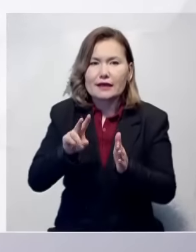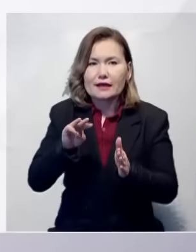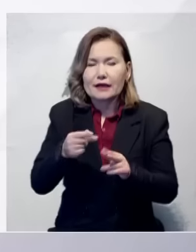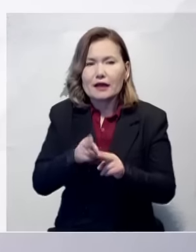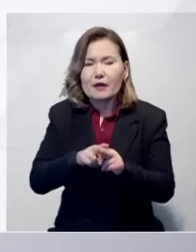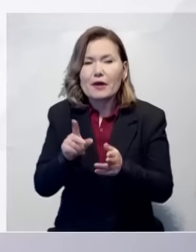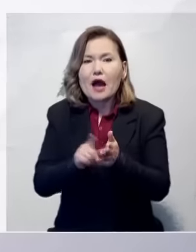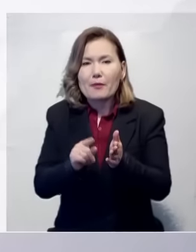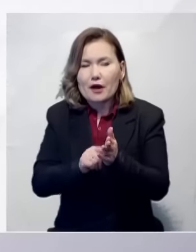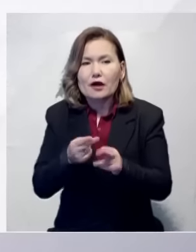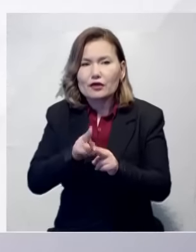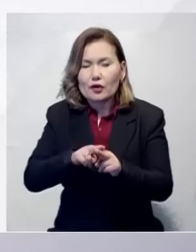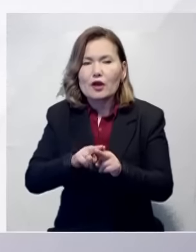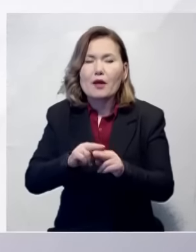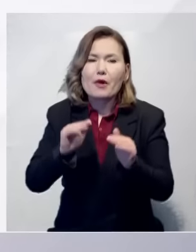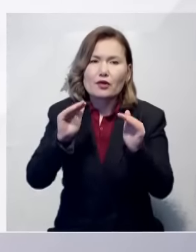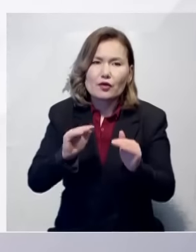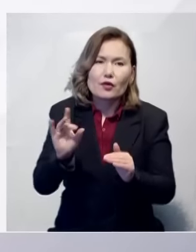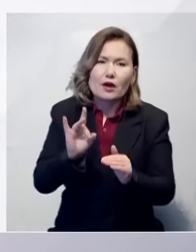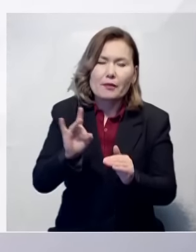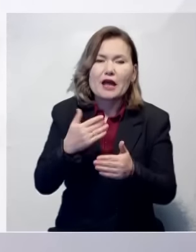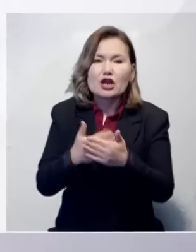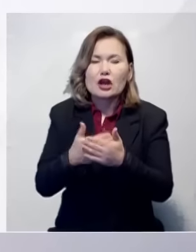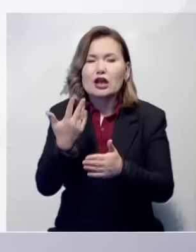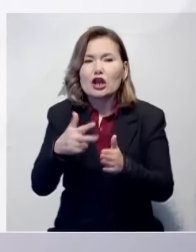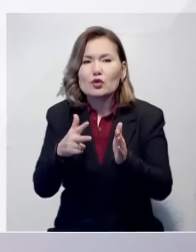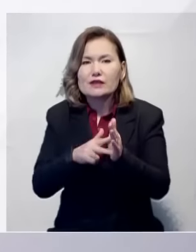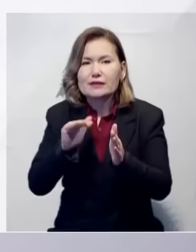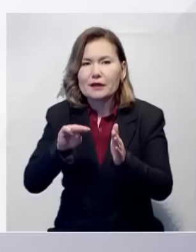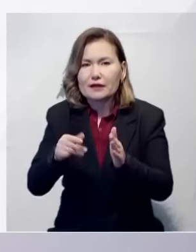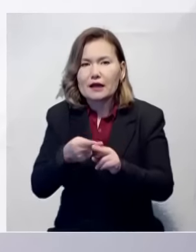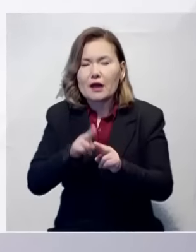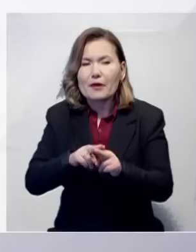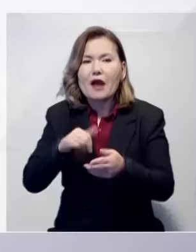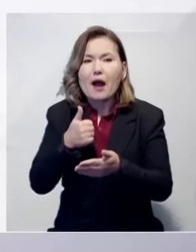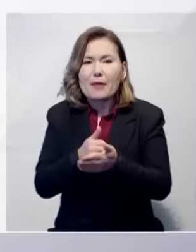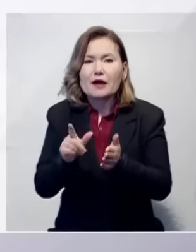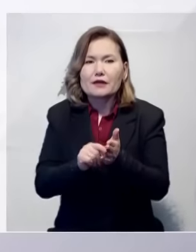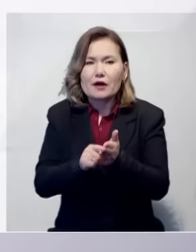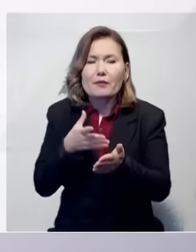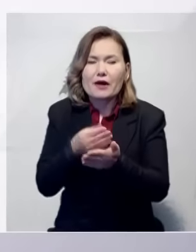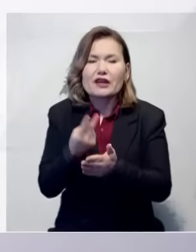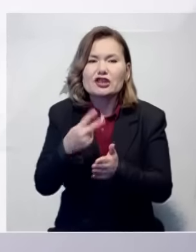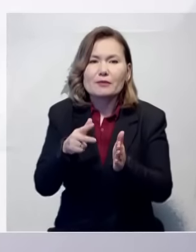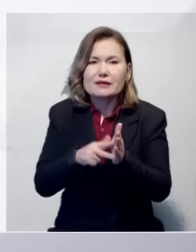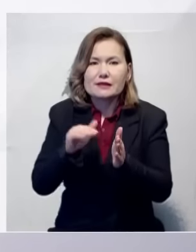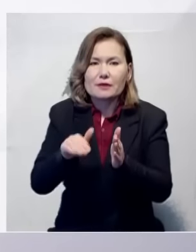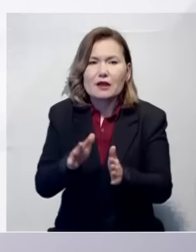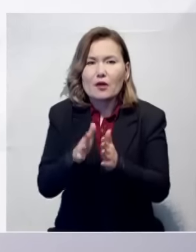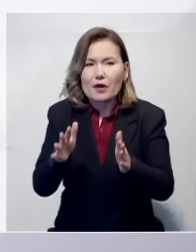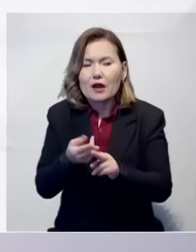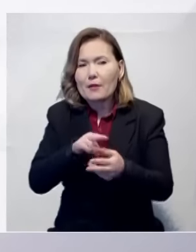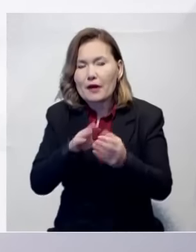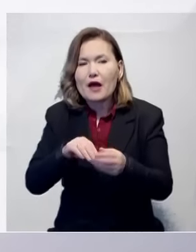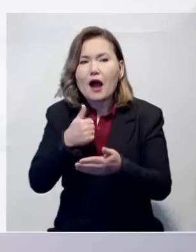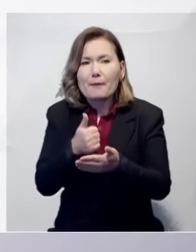Сондай-ақ зейнетақының ең төменгі көлемі шамамен 58 мың теңгеге жетті. Ал базалық зейнетақы төлемі 28 мыңнан асты. Бұдан